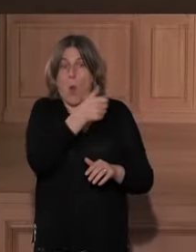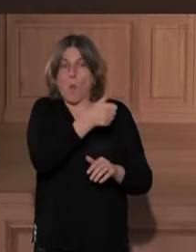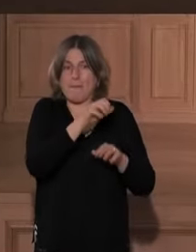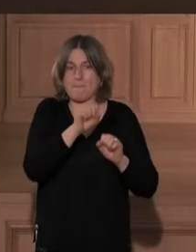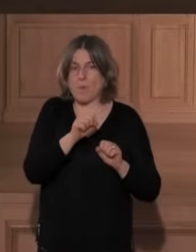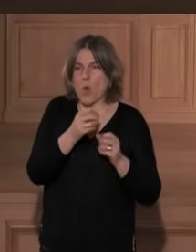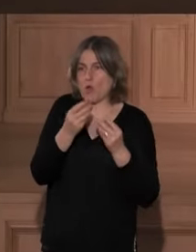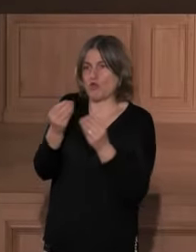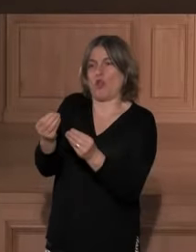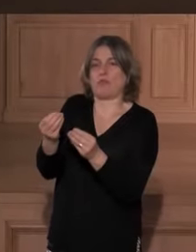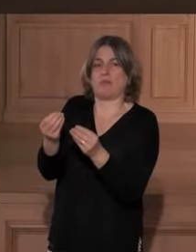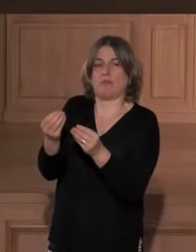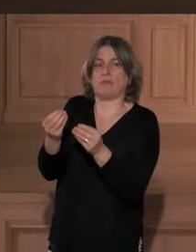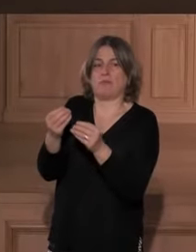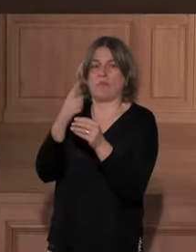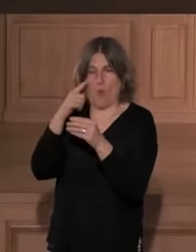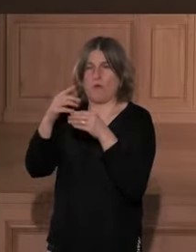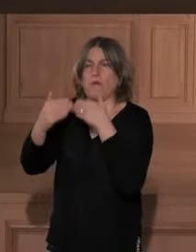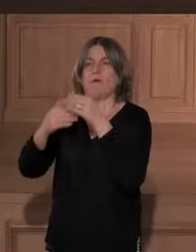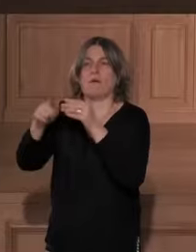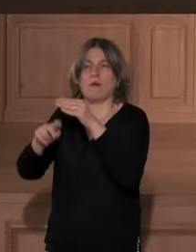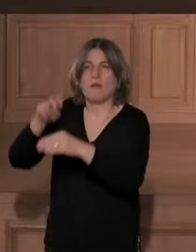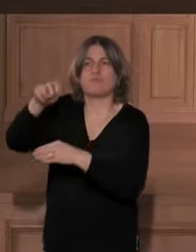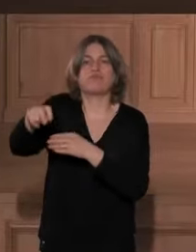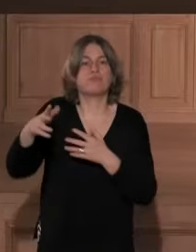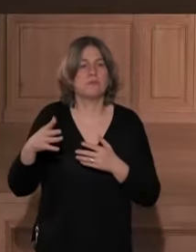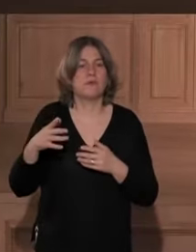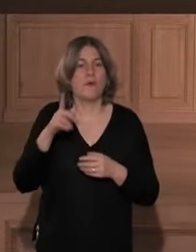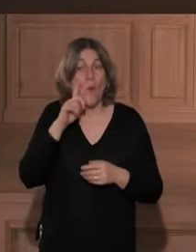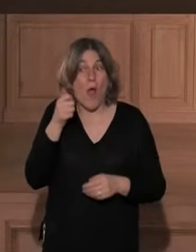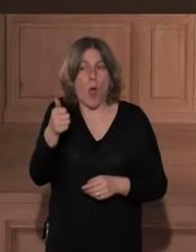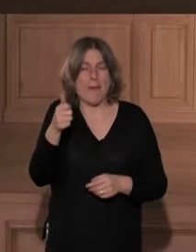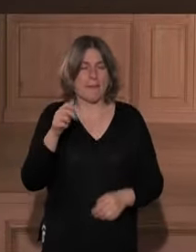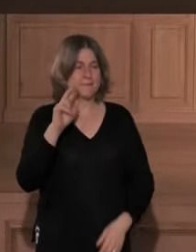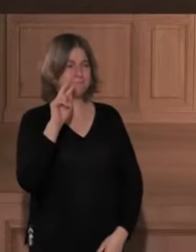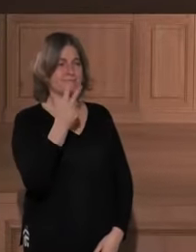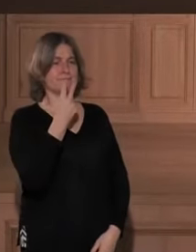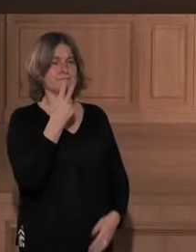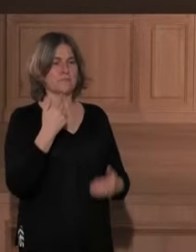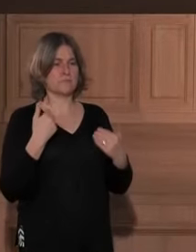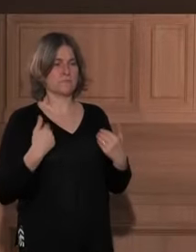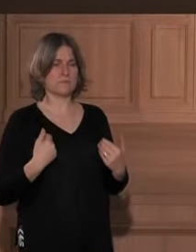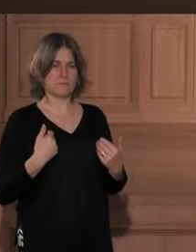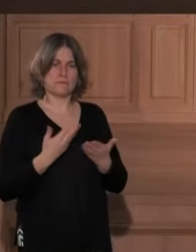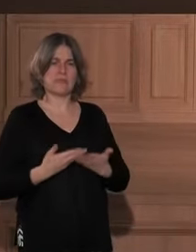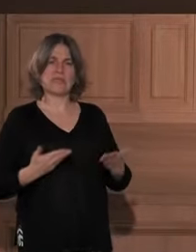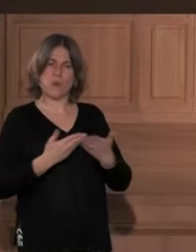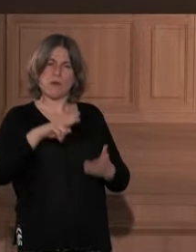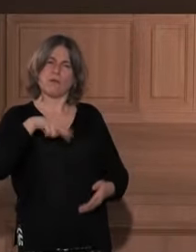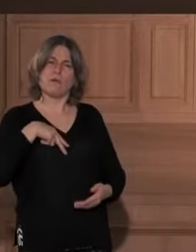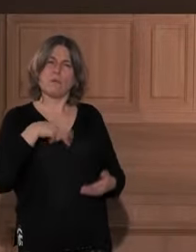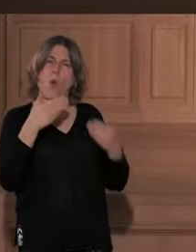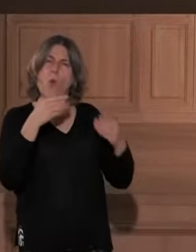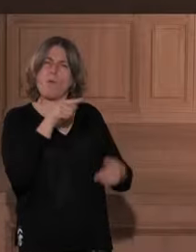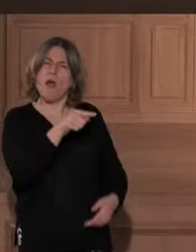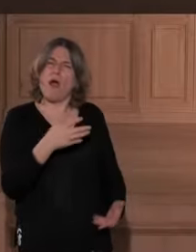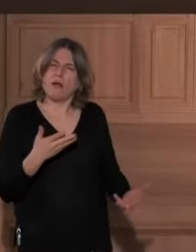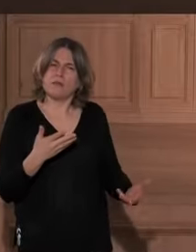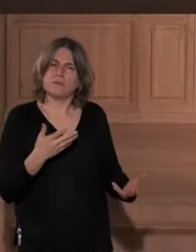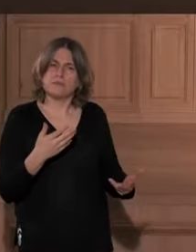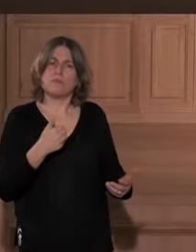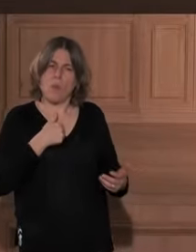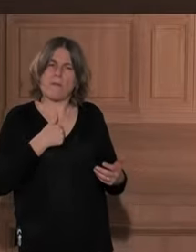pour celui qui est en face. Et il se dit, mais moi, je ne suis pas aussi mal loti que lui, donc finalement, je peux quand même faire quelque chose. On